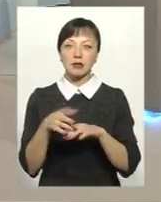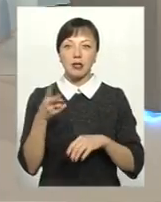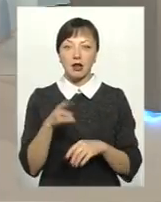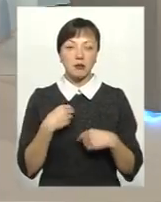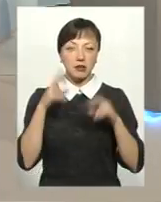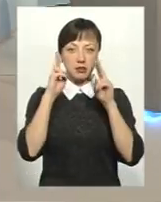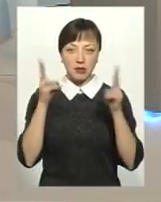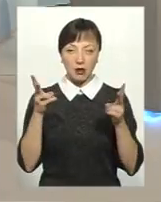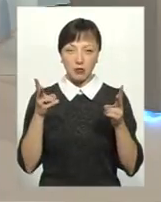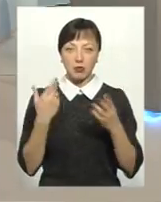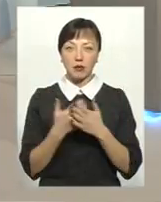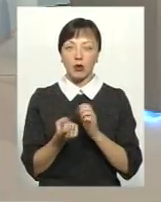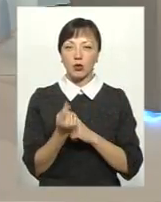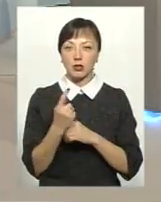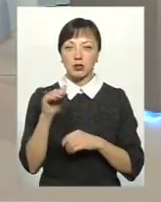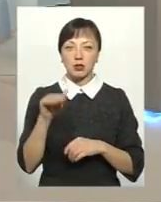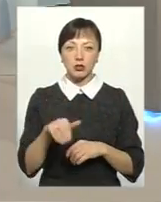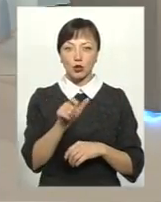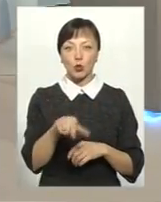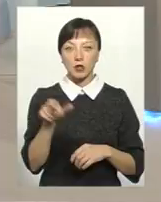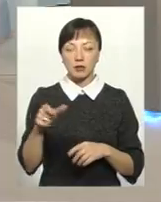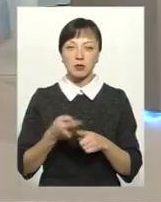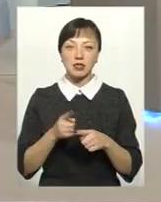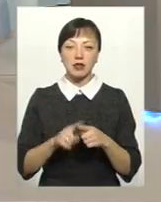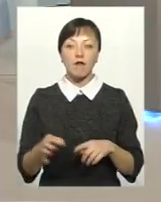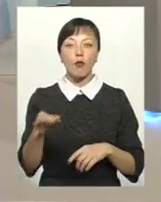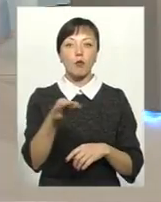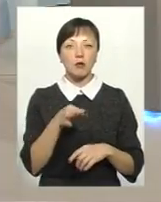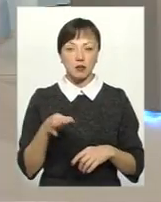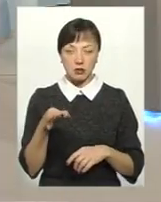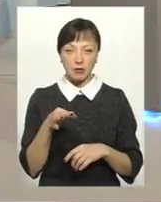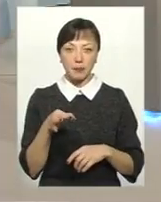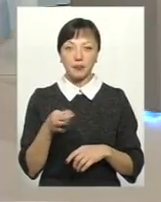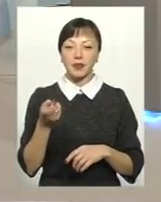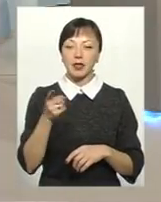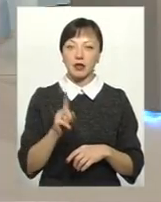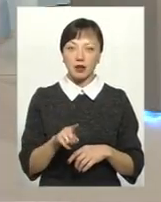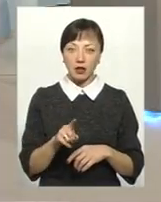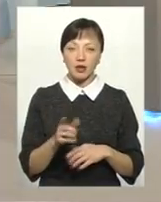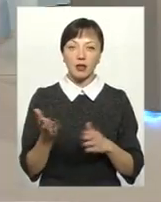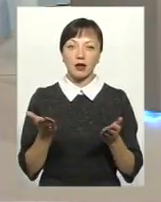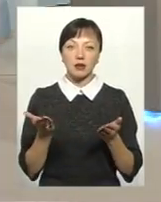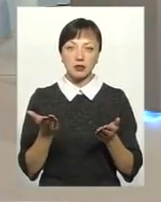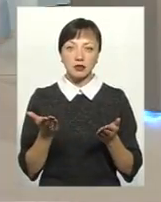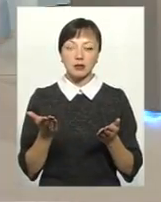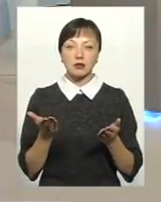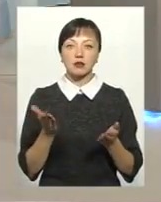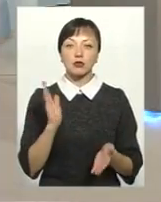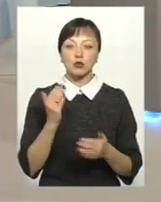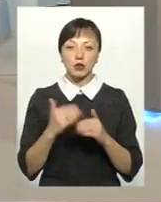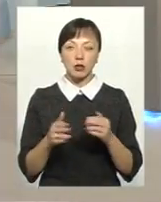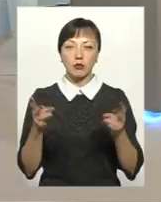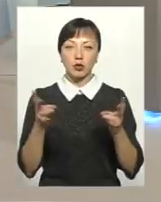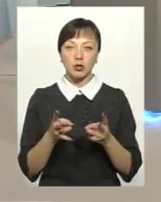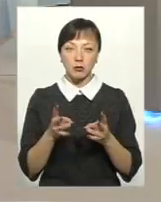не знаємо. Ну, 11 тисяч сімей осіб – це в області у нас. Це ті, про кого вже